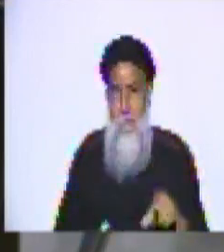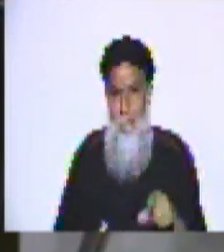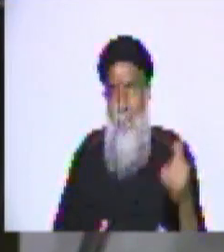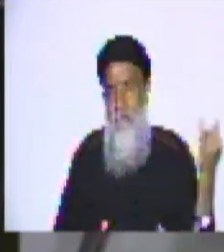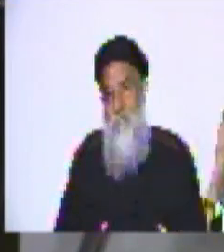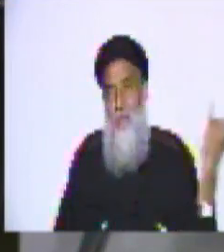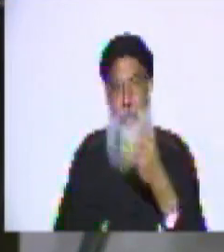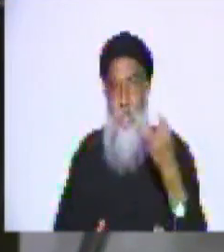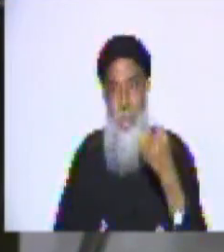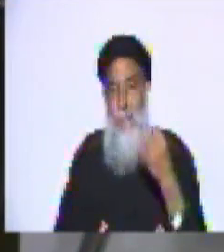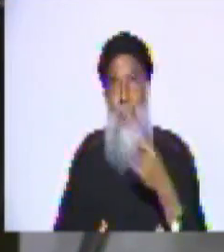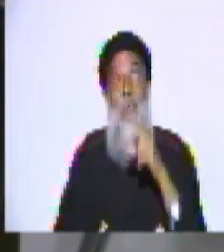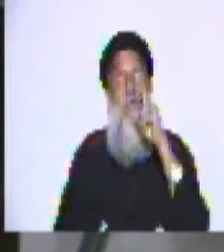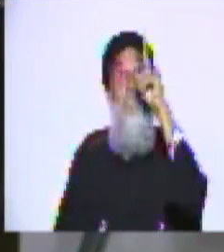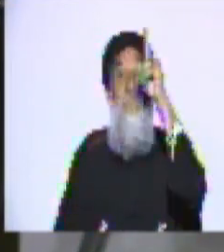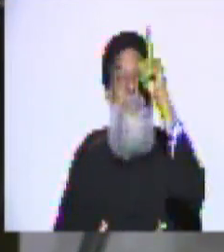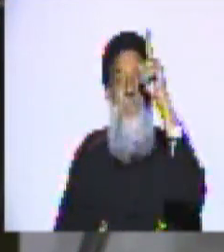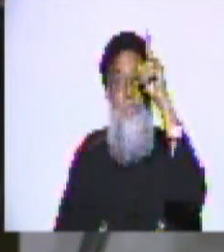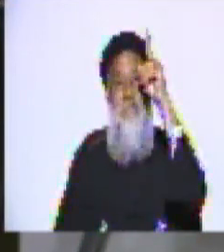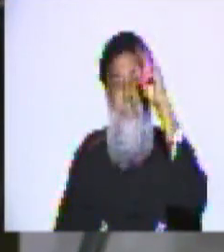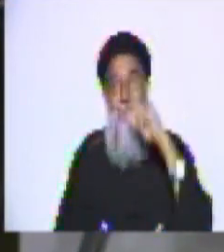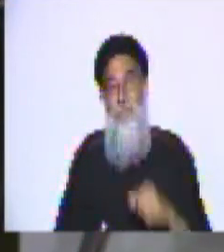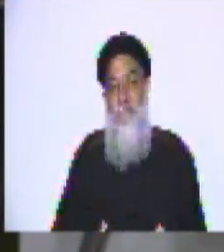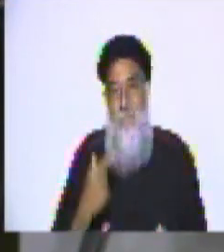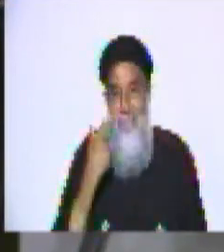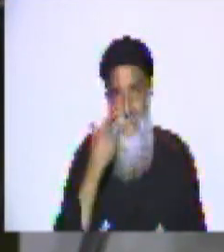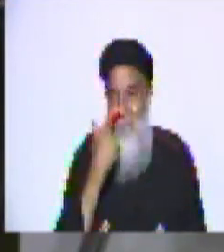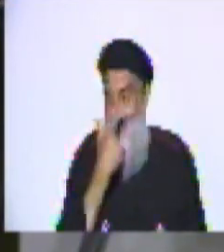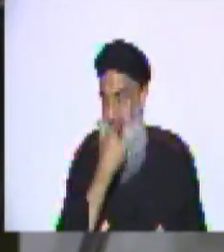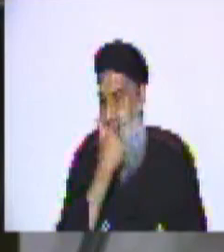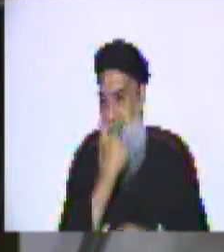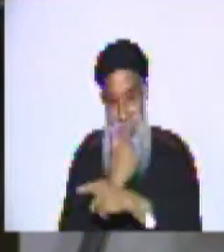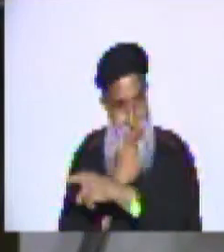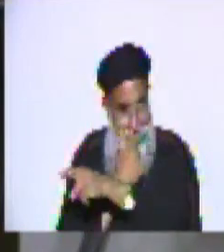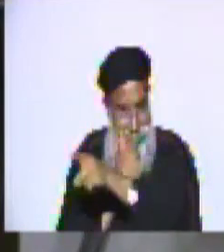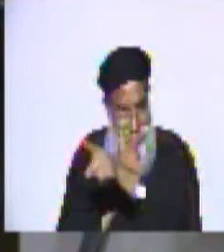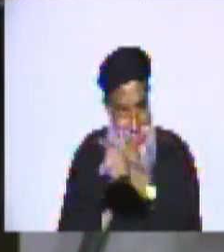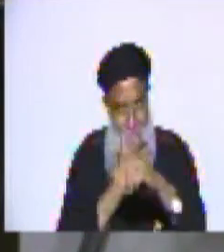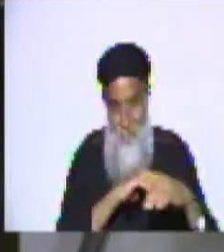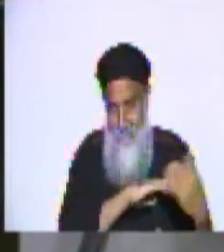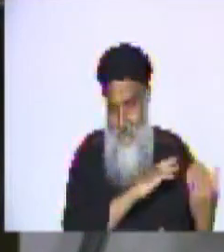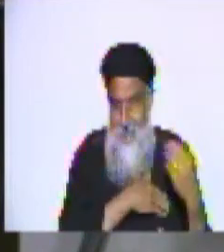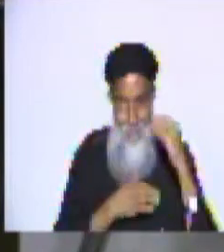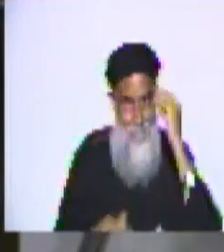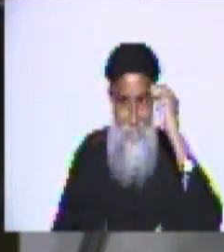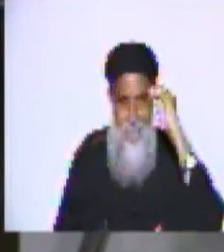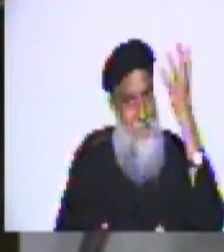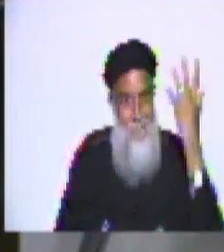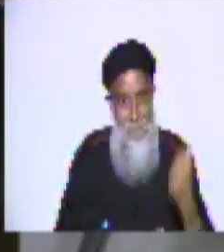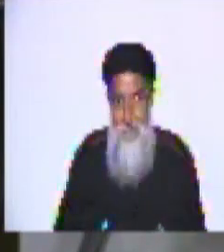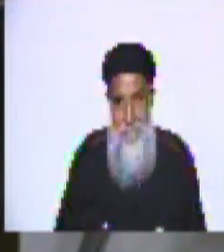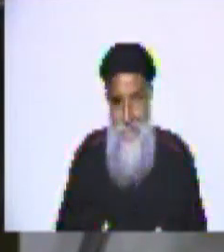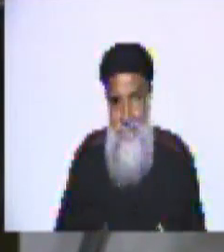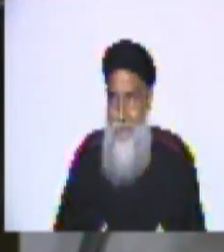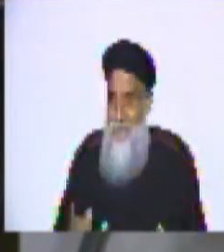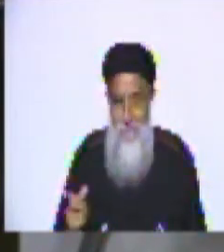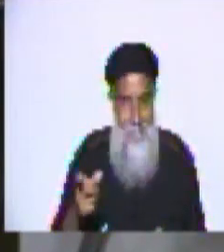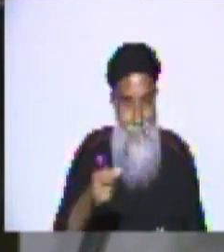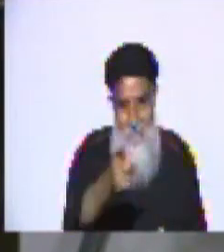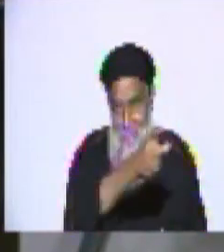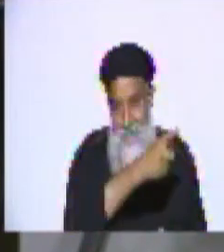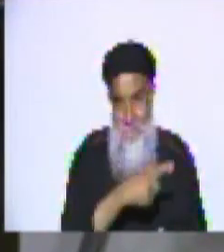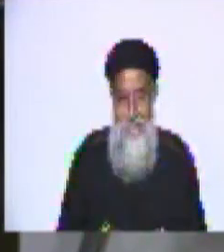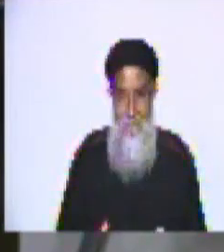مهم رأي الناس، لكن هم بصين له ازاي، يعني ايمانهم ايه بالنسبة له. يعني قالوا